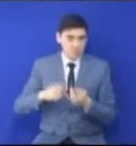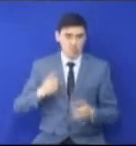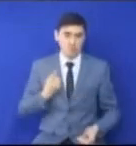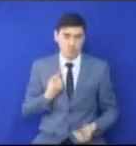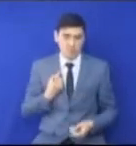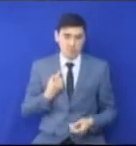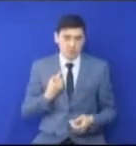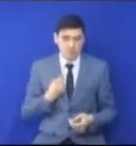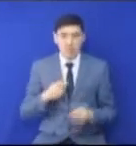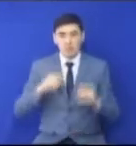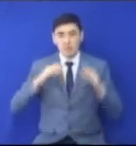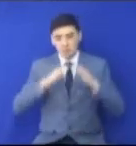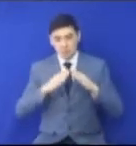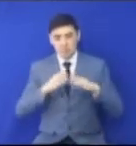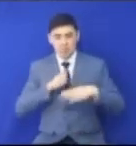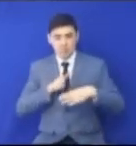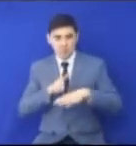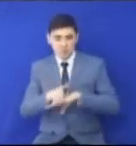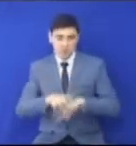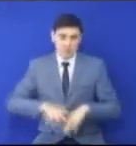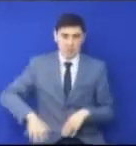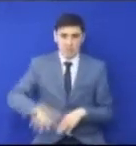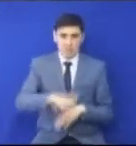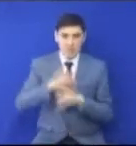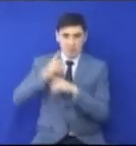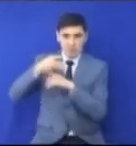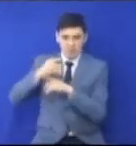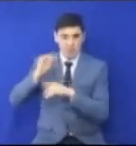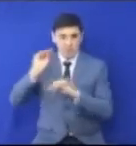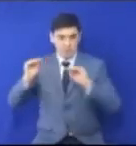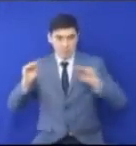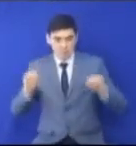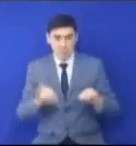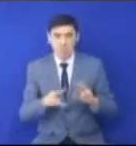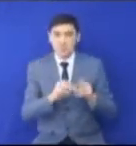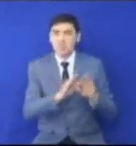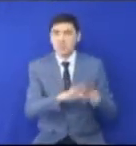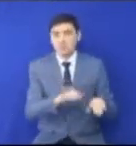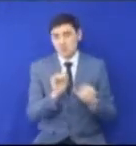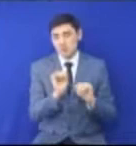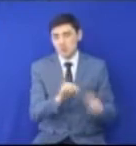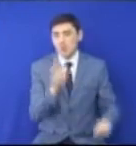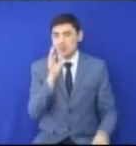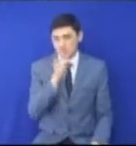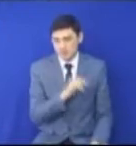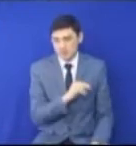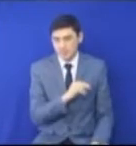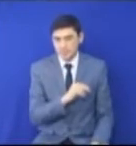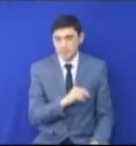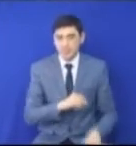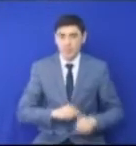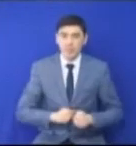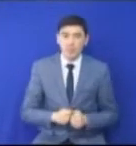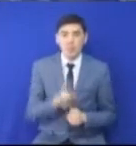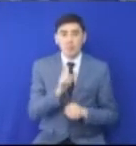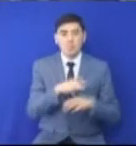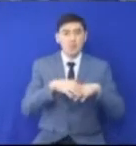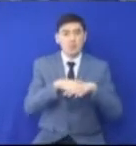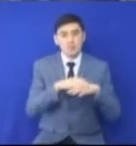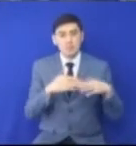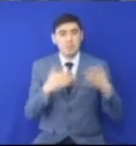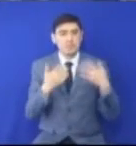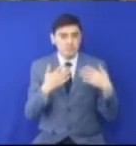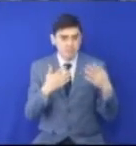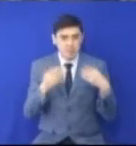отырмыз. Аулалар мен үйлердің кіреберісінде құрылғылардың болуы әсіресе балаларымыз үшін де қауіпсіз. Тұрғындармен кездесу барысында тәртіп